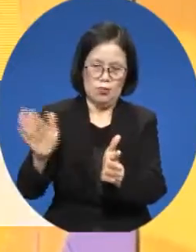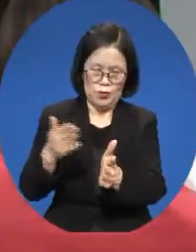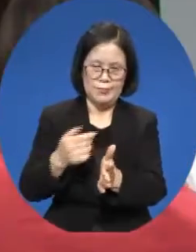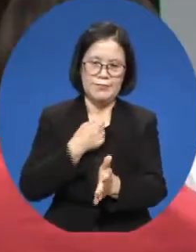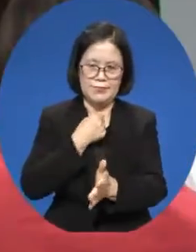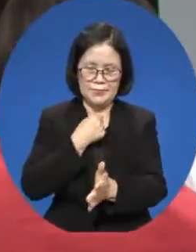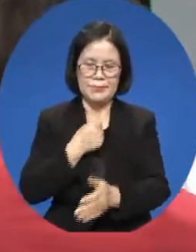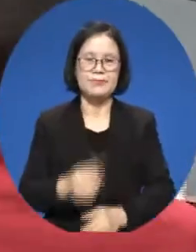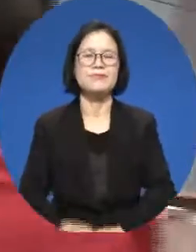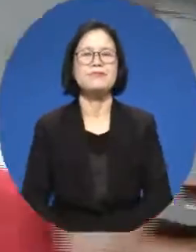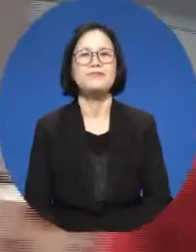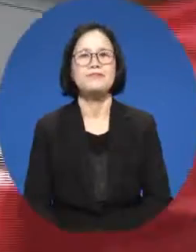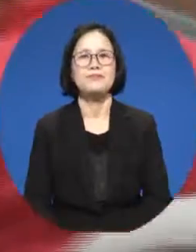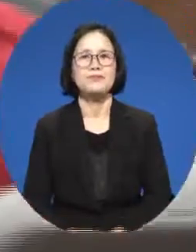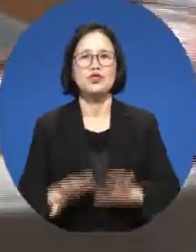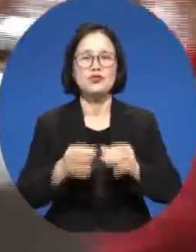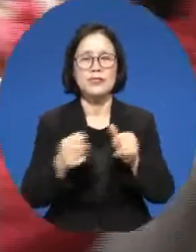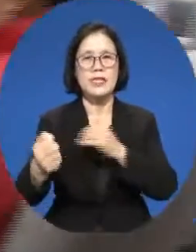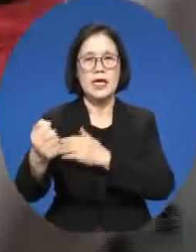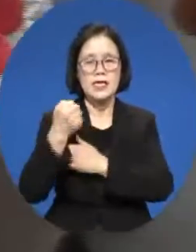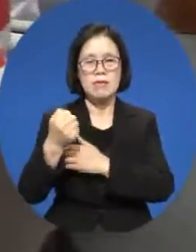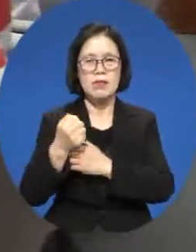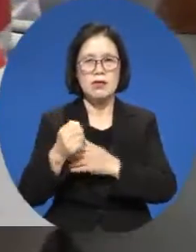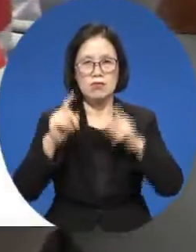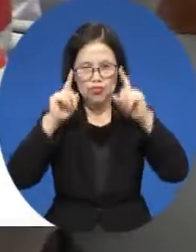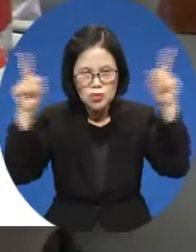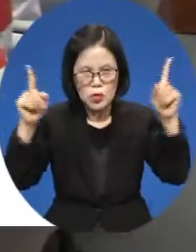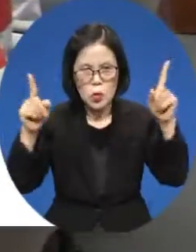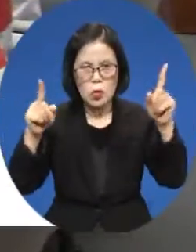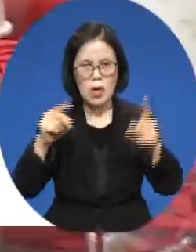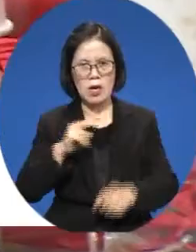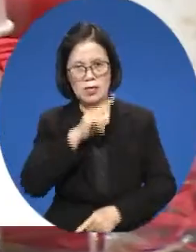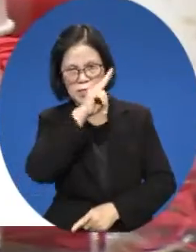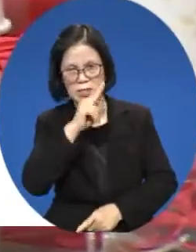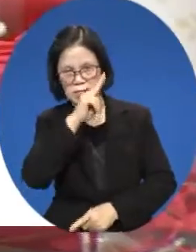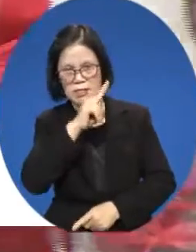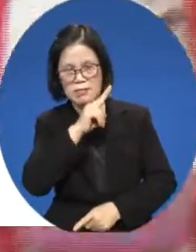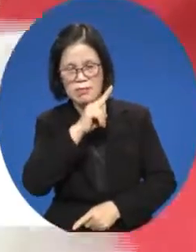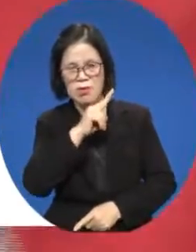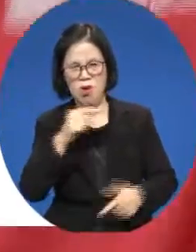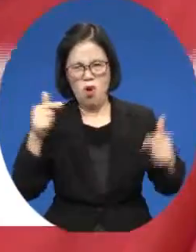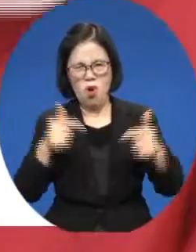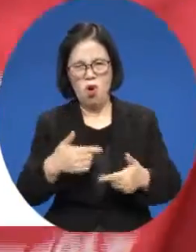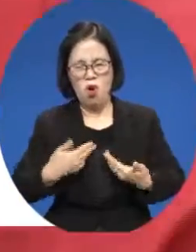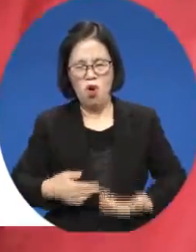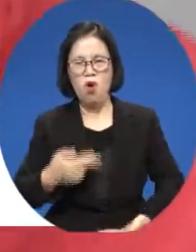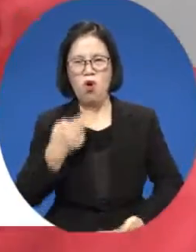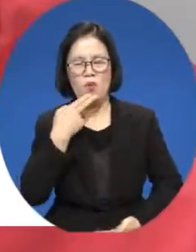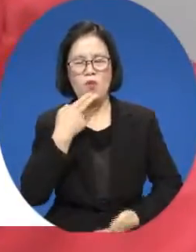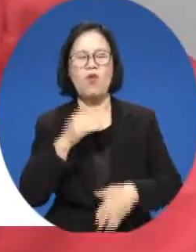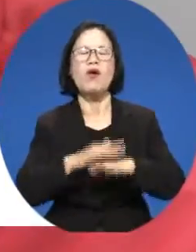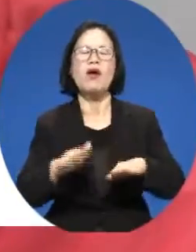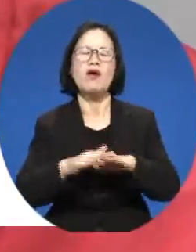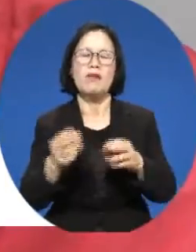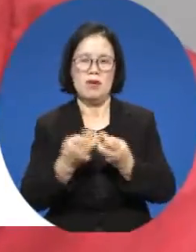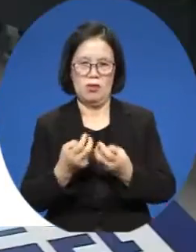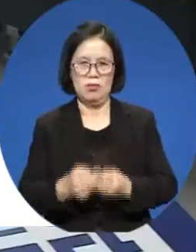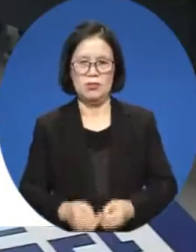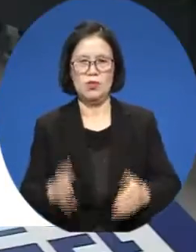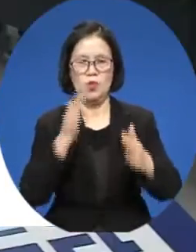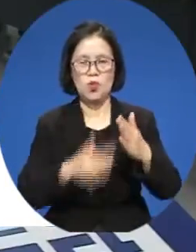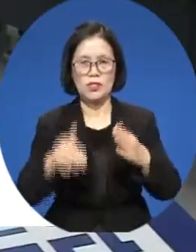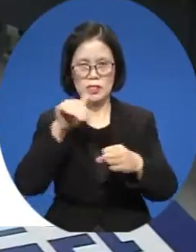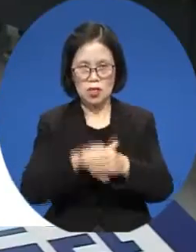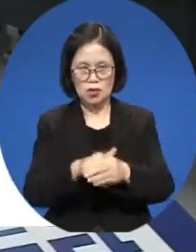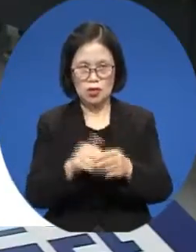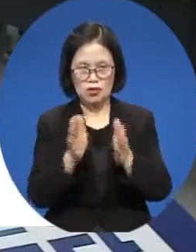하겠습니다. 국민의힘은 국민 분노와 의구심을 잠재울 수 없는 해명이라고 했지만 공식 선거운동